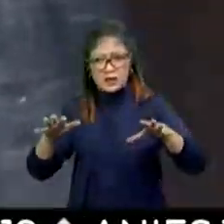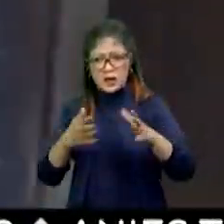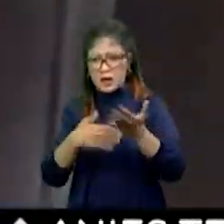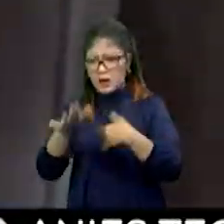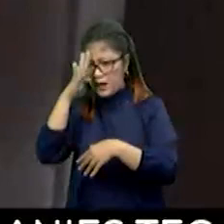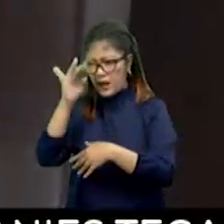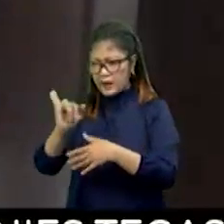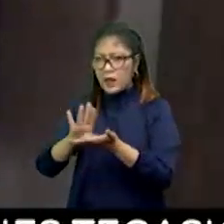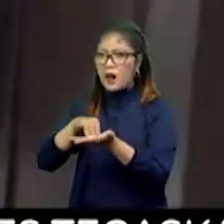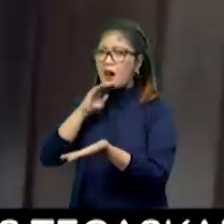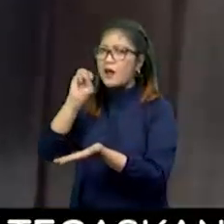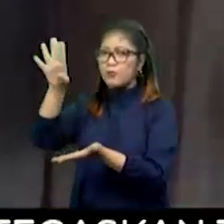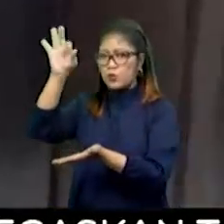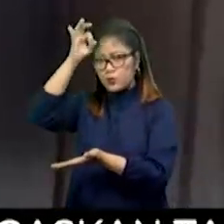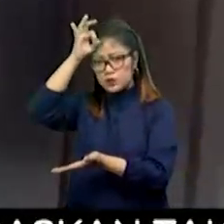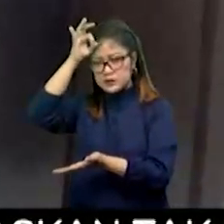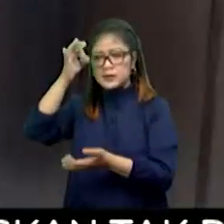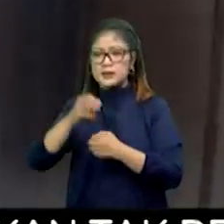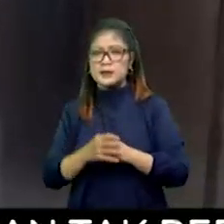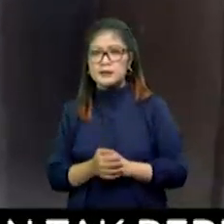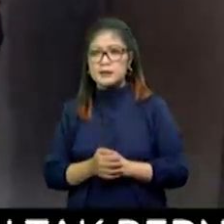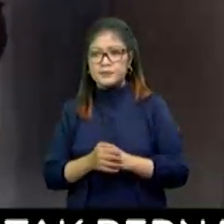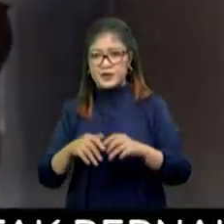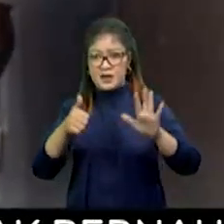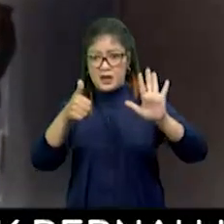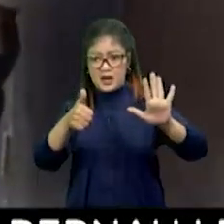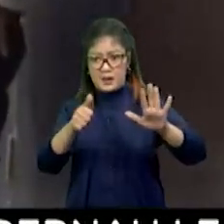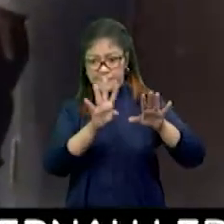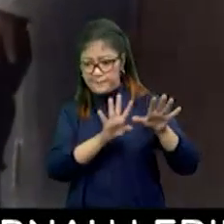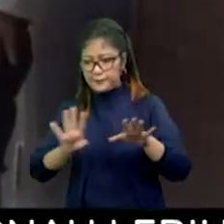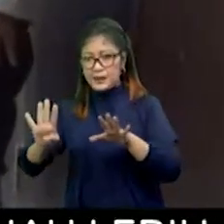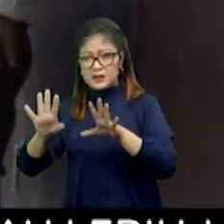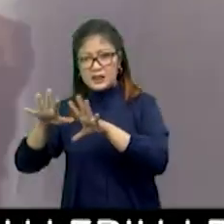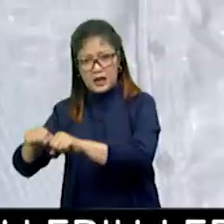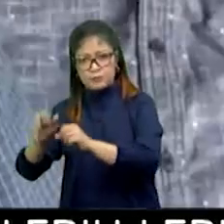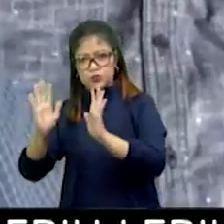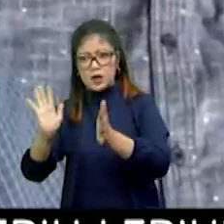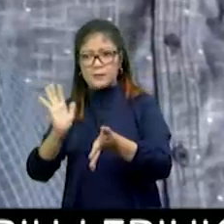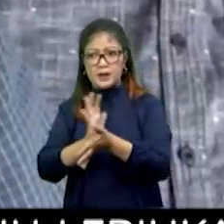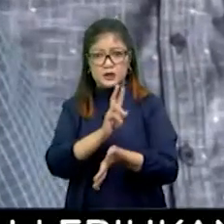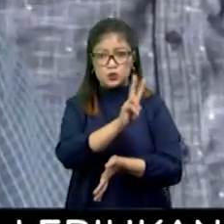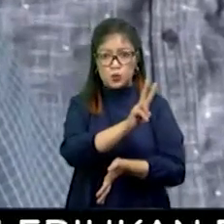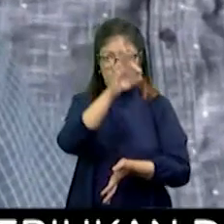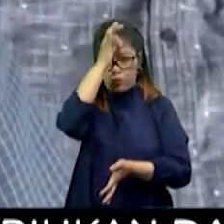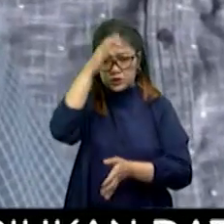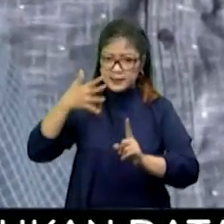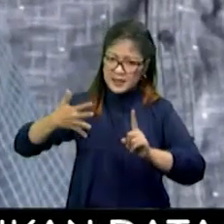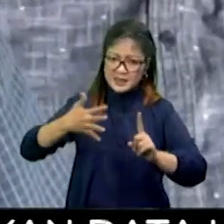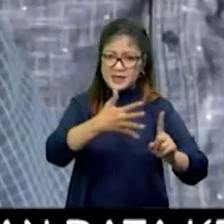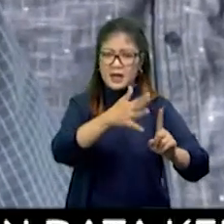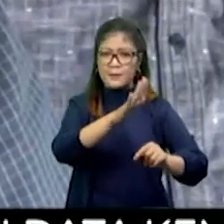4 pelaku pencurian tertangkap, sementara 2 pelaku yang kabur masih dalam pengejaran. Mereka